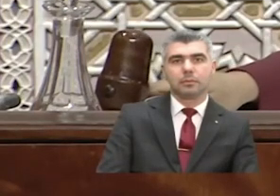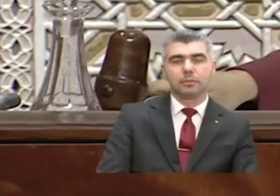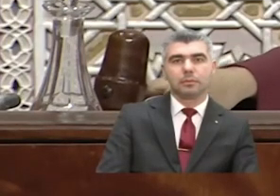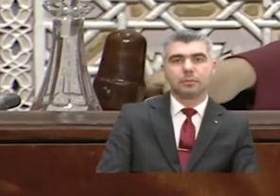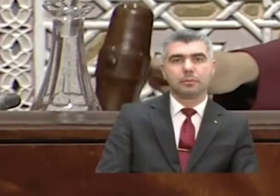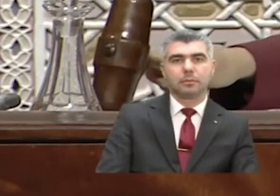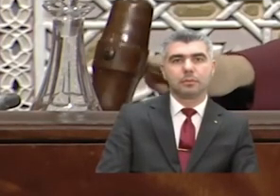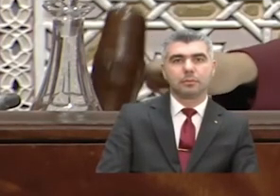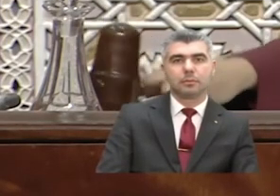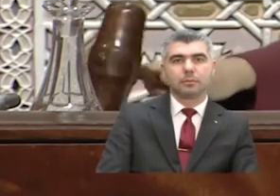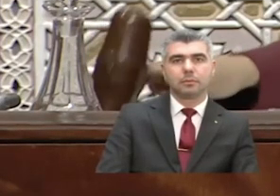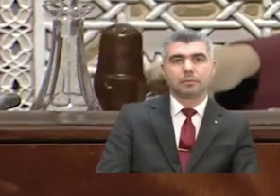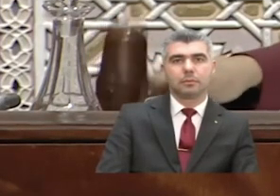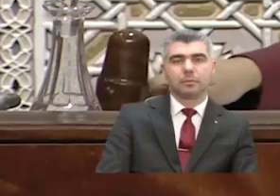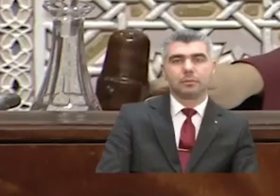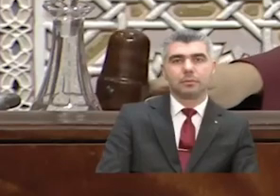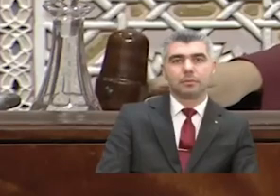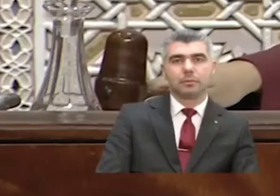سيد الوزير.